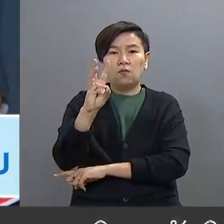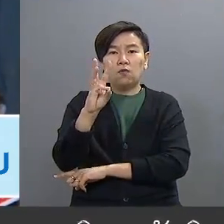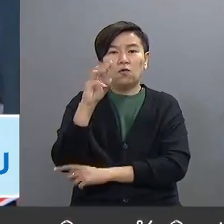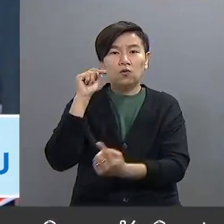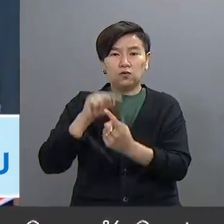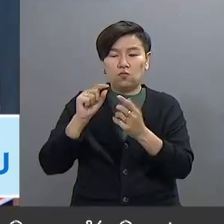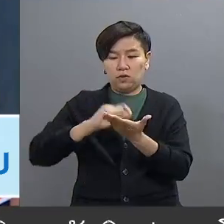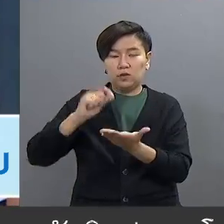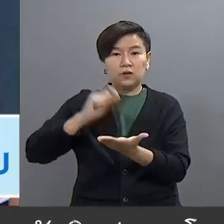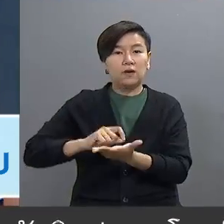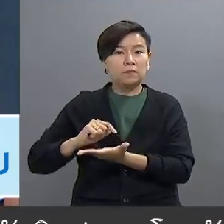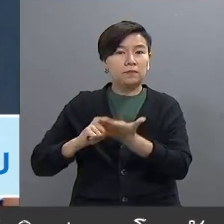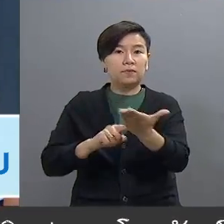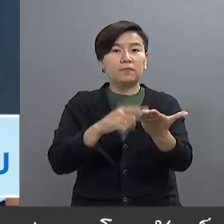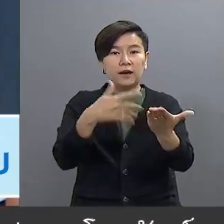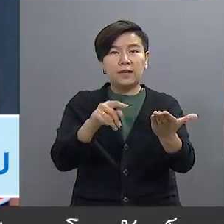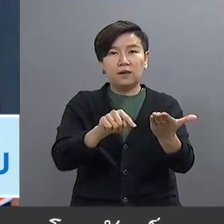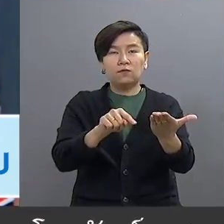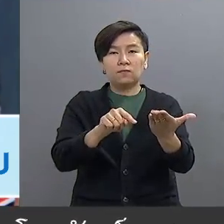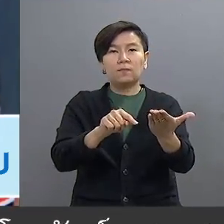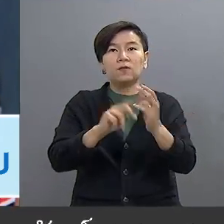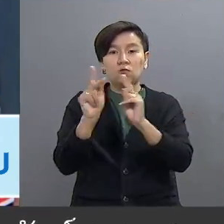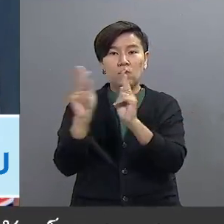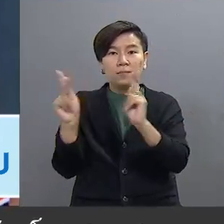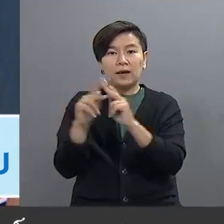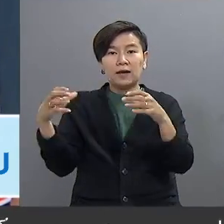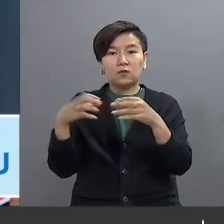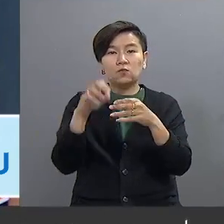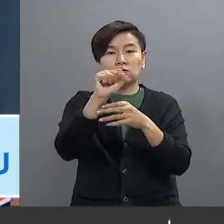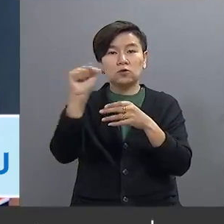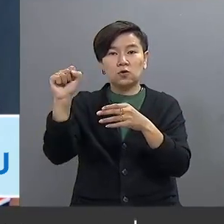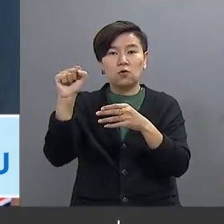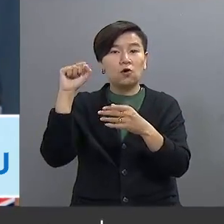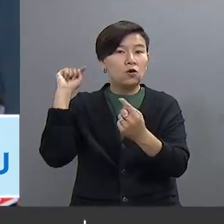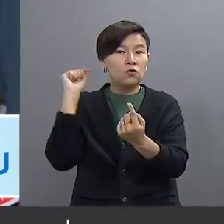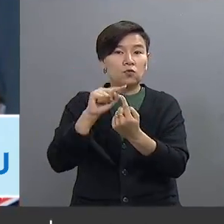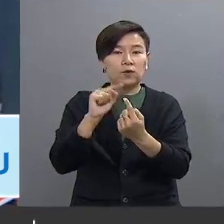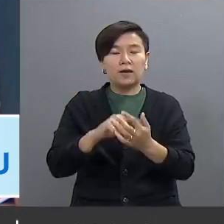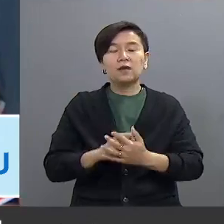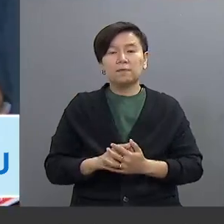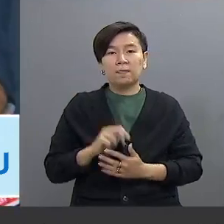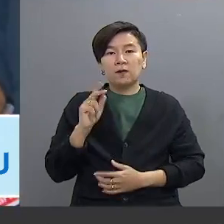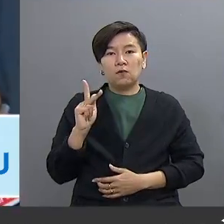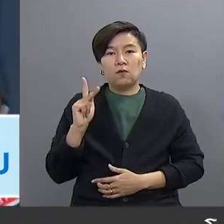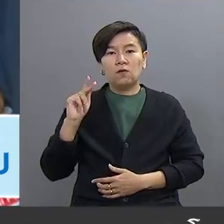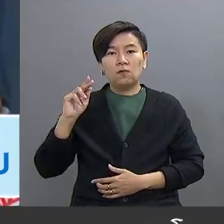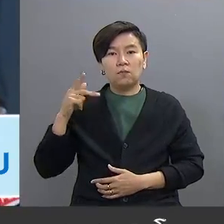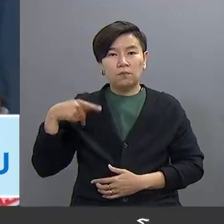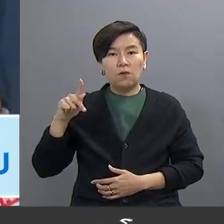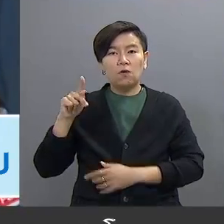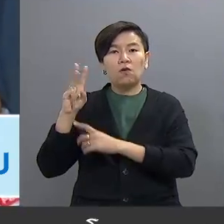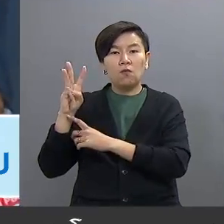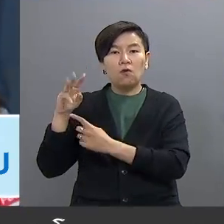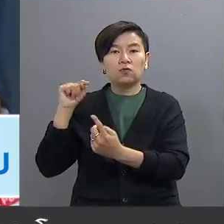การปกครองสภาผู้แทนราษฎรไปคือเรื่องพิจารณาแนวทางของกปว.หรือว่ากองทุนประกันวินาศภัยเนี่ยนะค